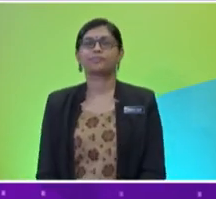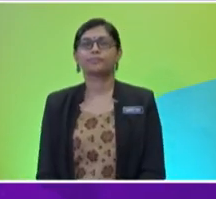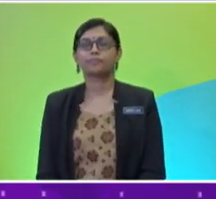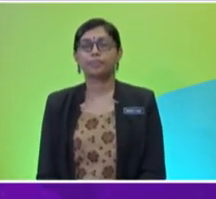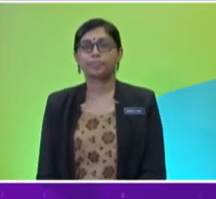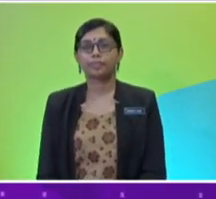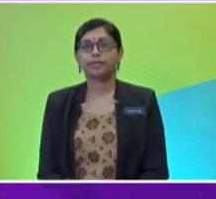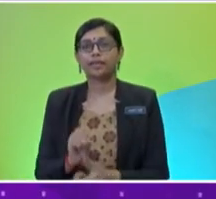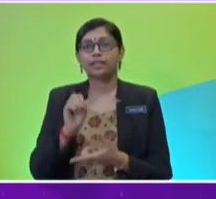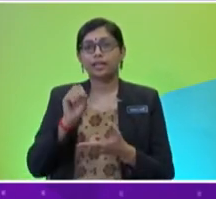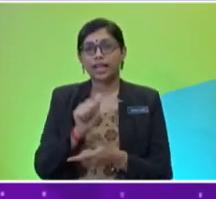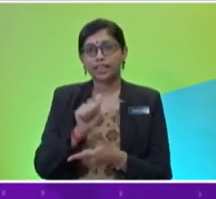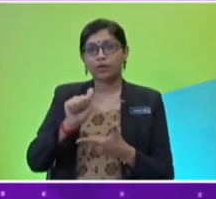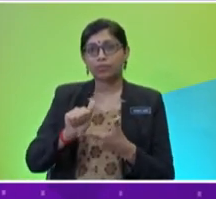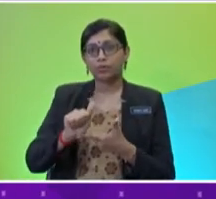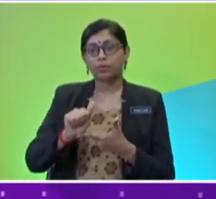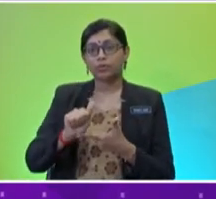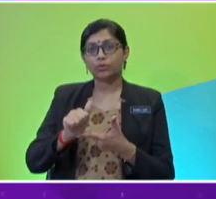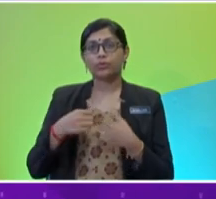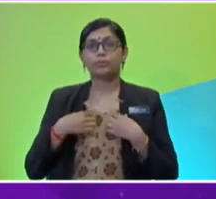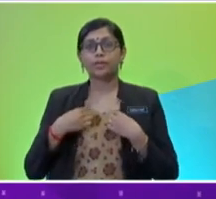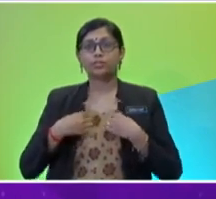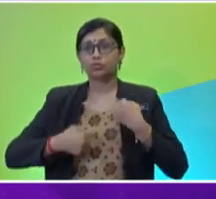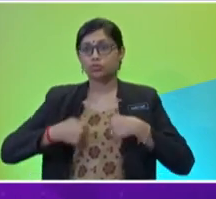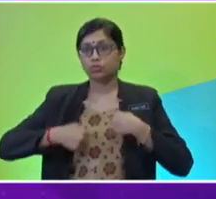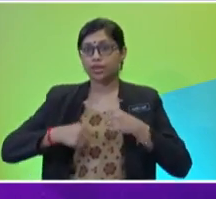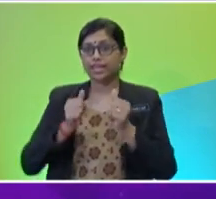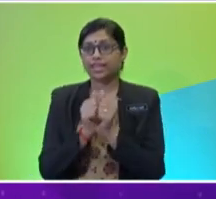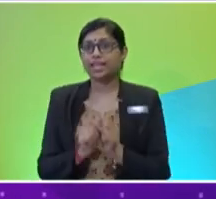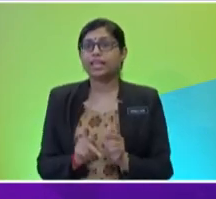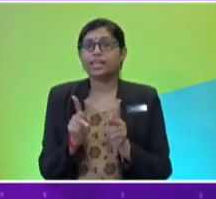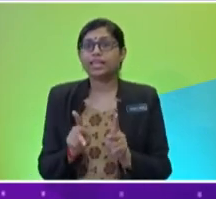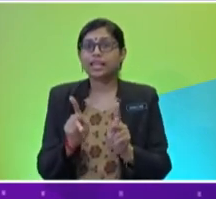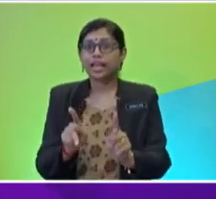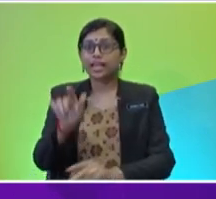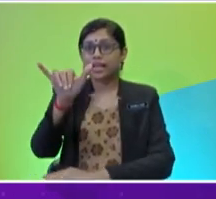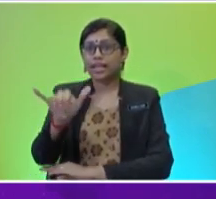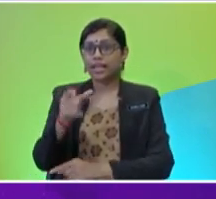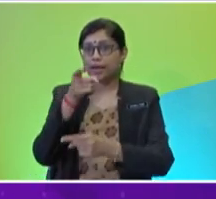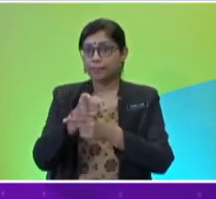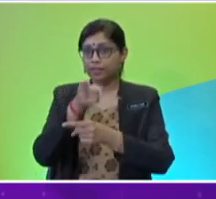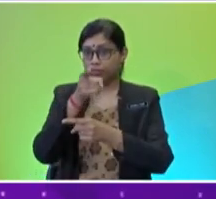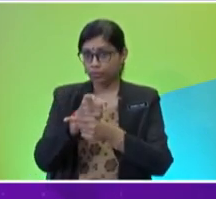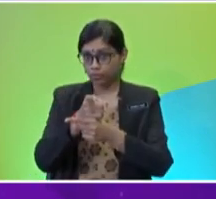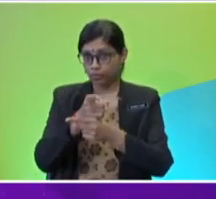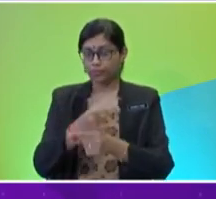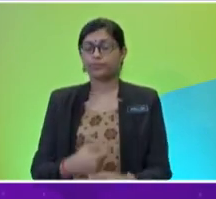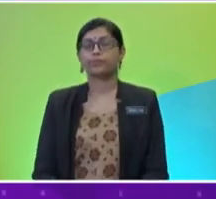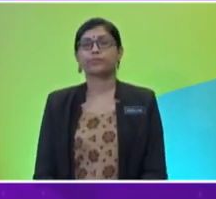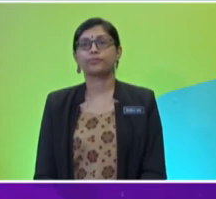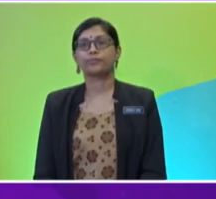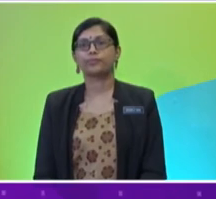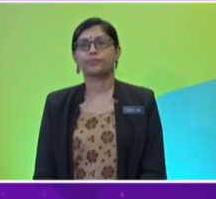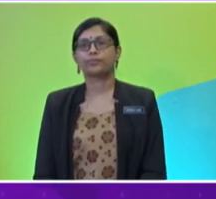pakaian sukan dengan kaedah yang betul. Okey. Nanti Abang Akmal akan tunjukkan demonya. Okey,